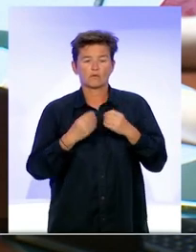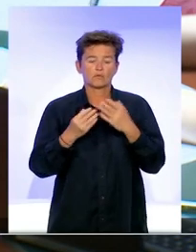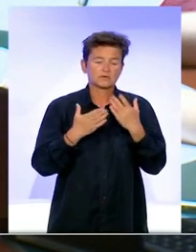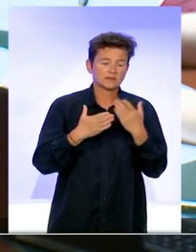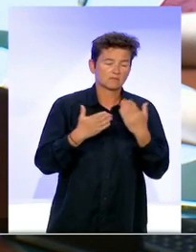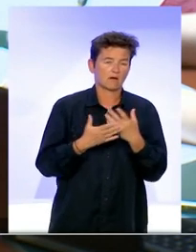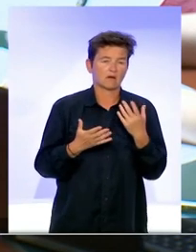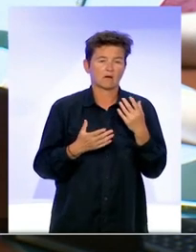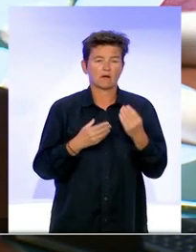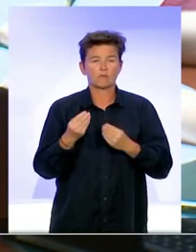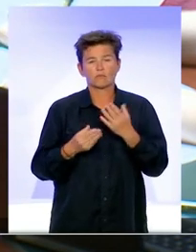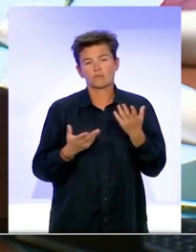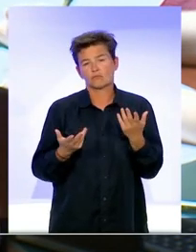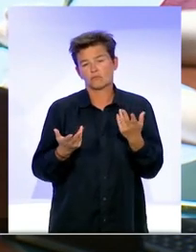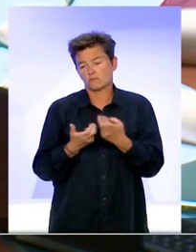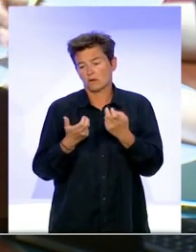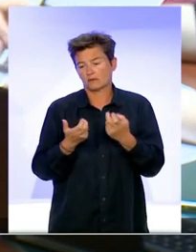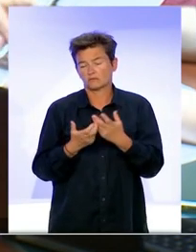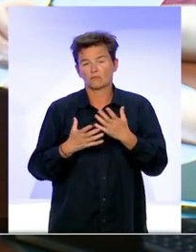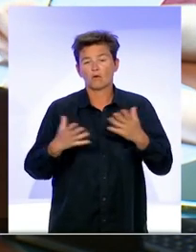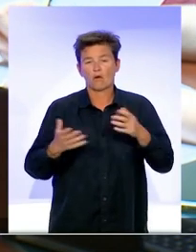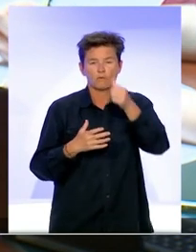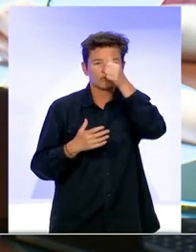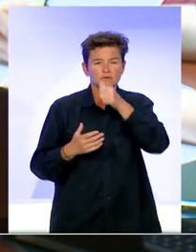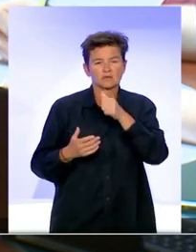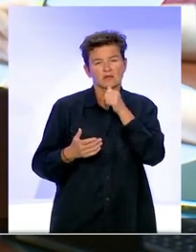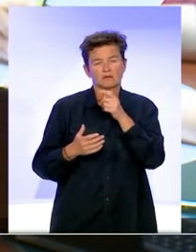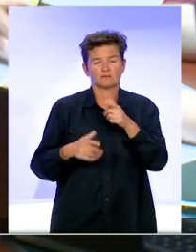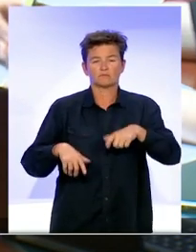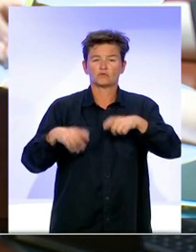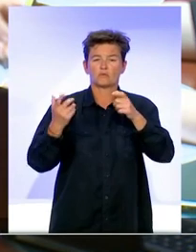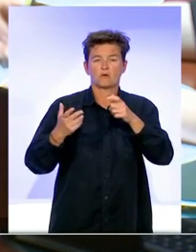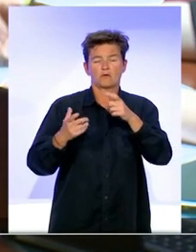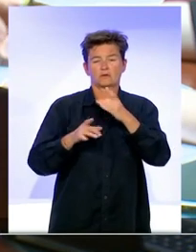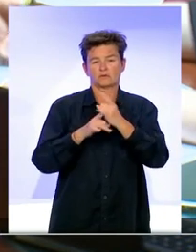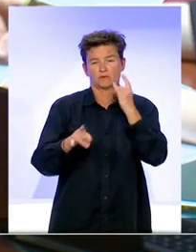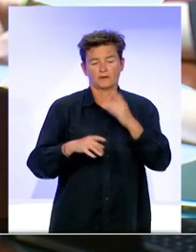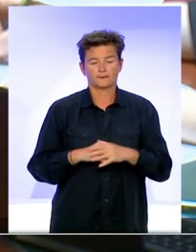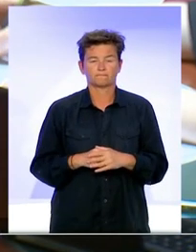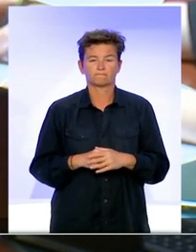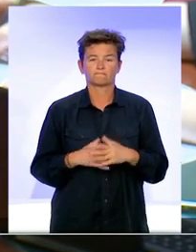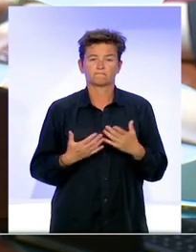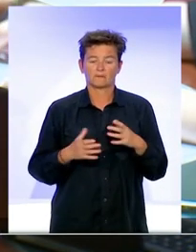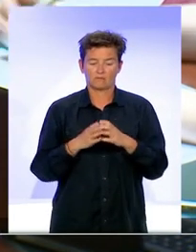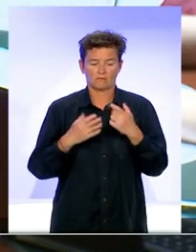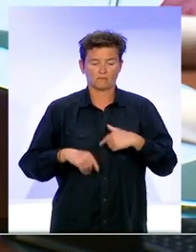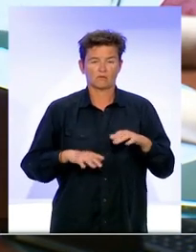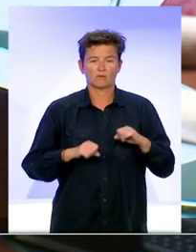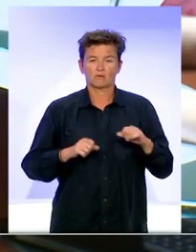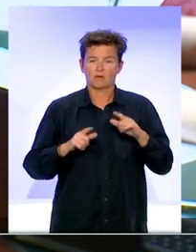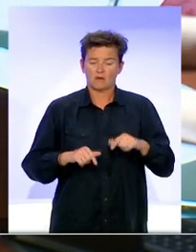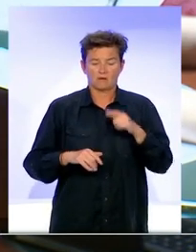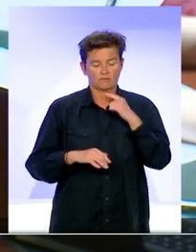cinéma ou en matière de grands musées ou monuments historiques. Bref, le gouvernement est mobilisé pour accompagner